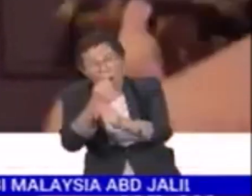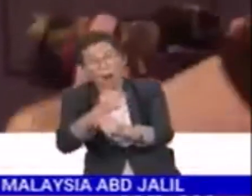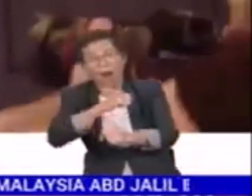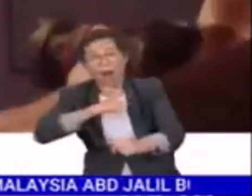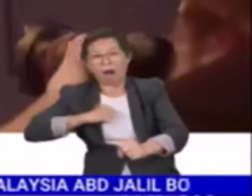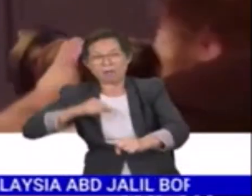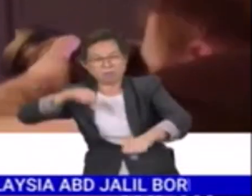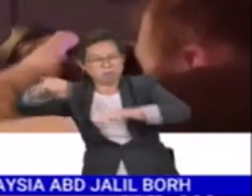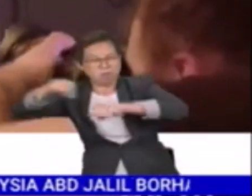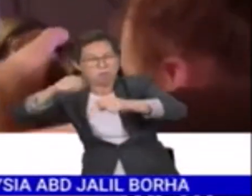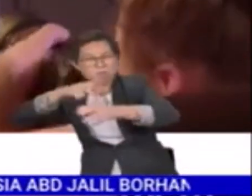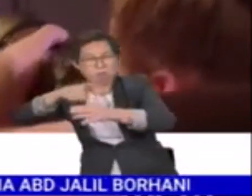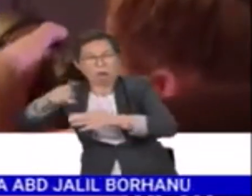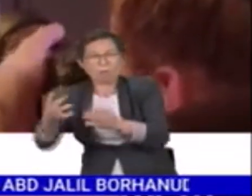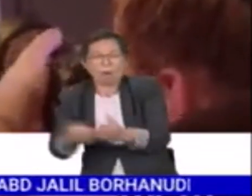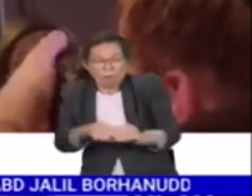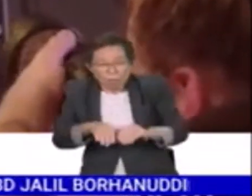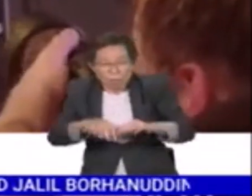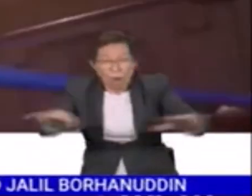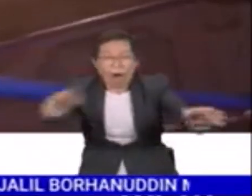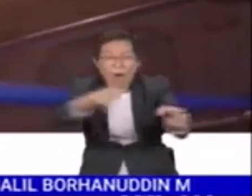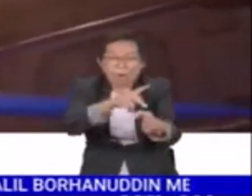mengenaiukjliustiion dan